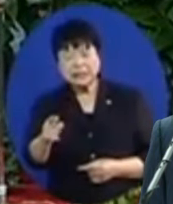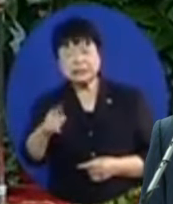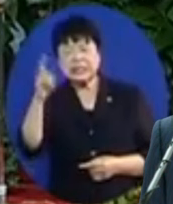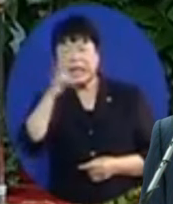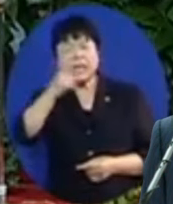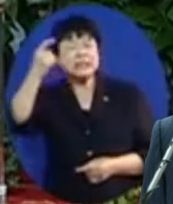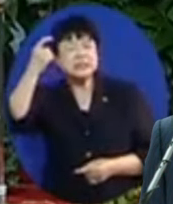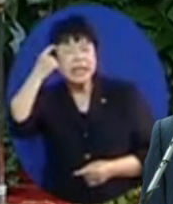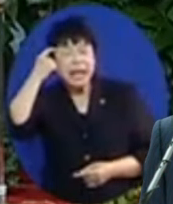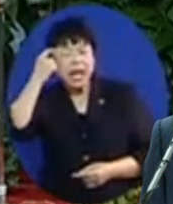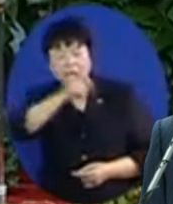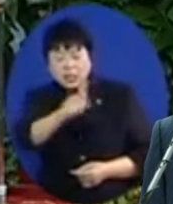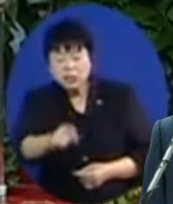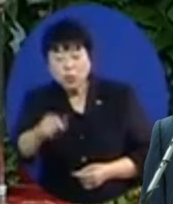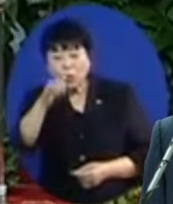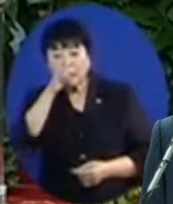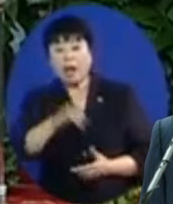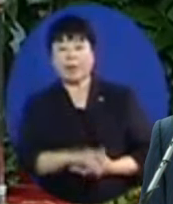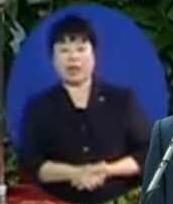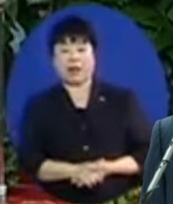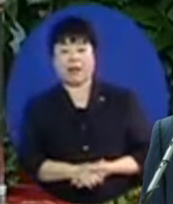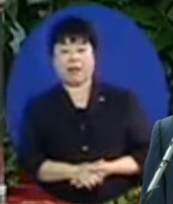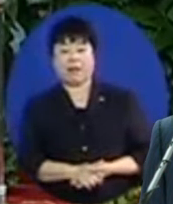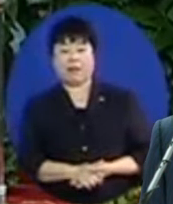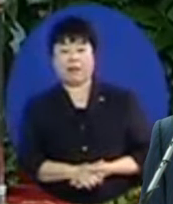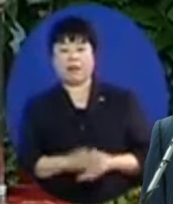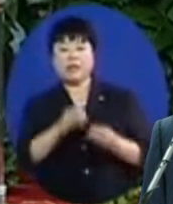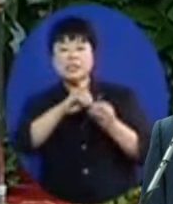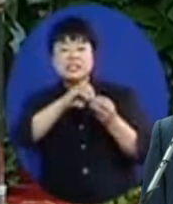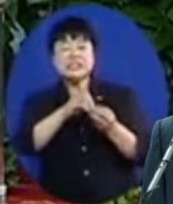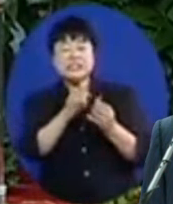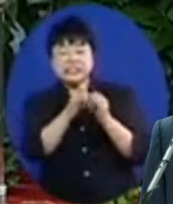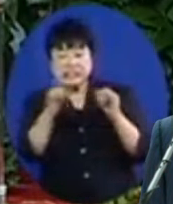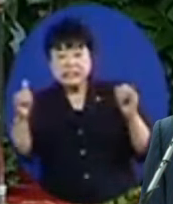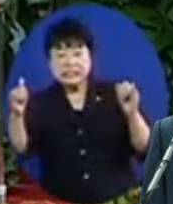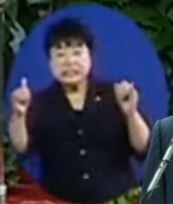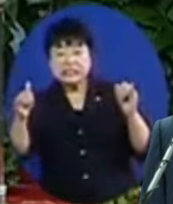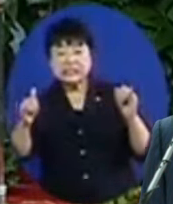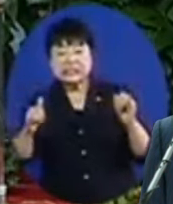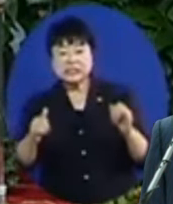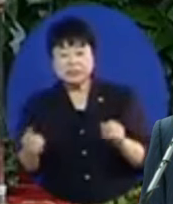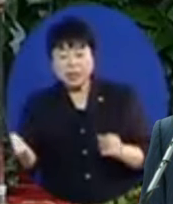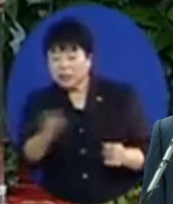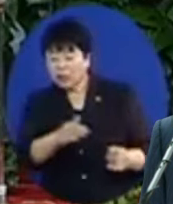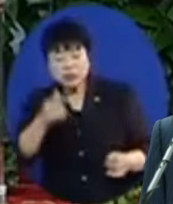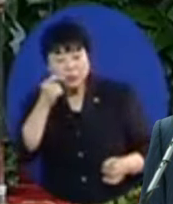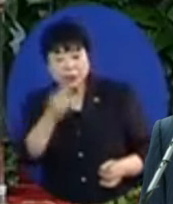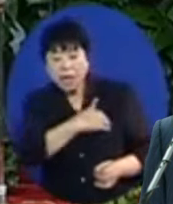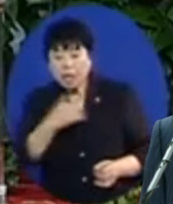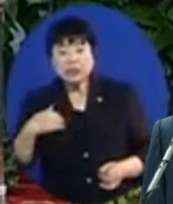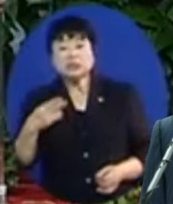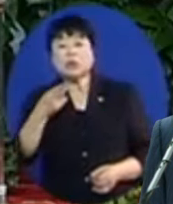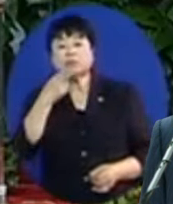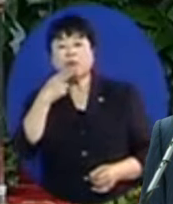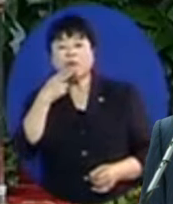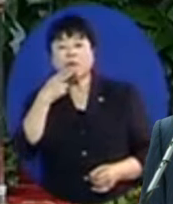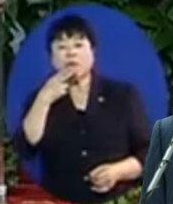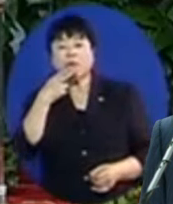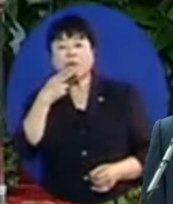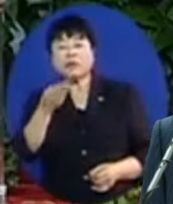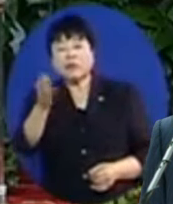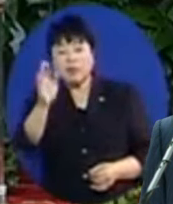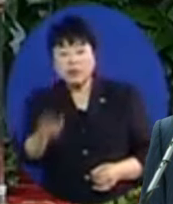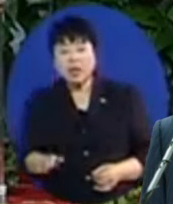악한 생각들이 기록되어 있습니다. 시인은 이제 더 이상 잔 다음 장을 넘길 자신이 없었습니다.